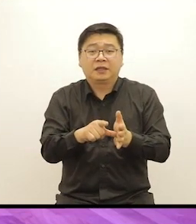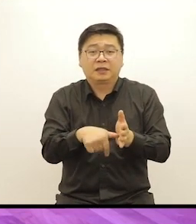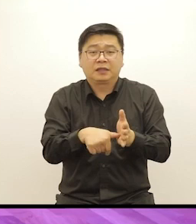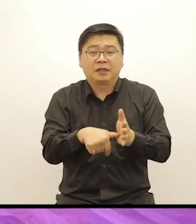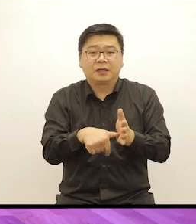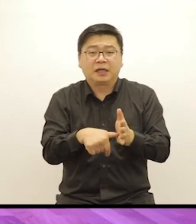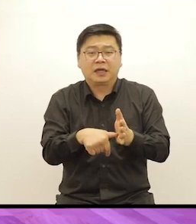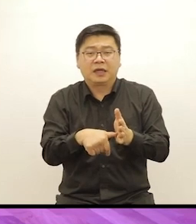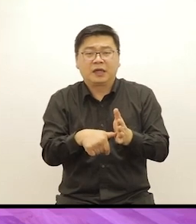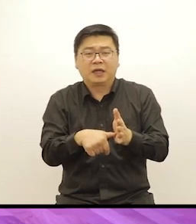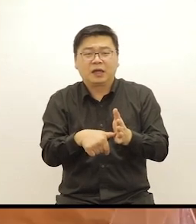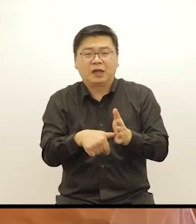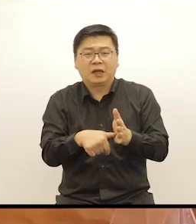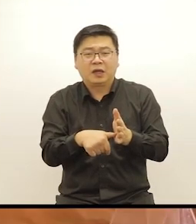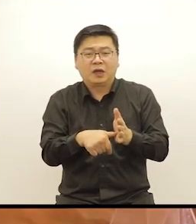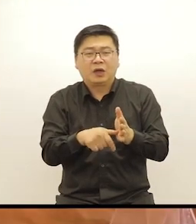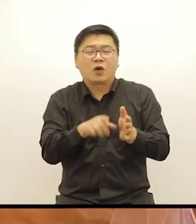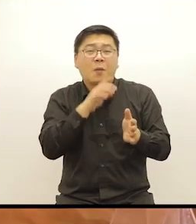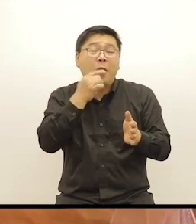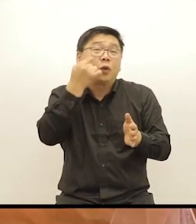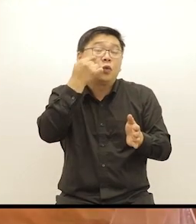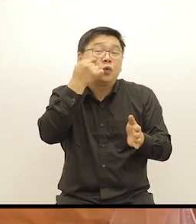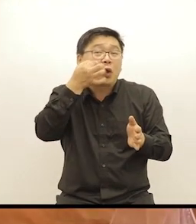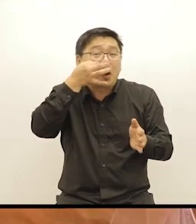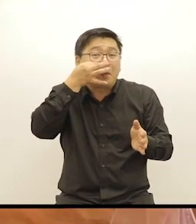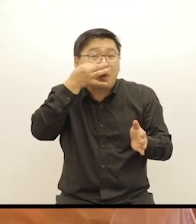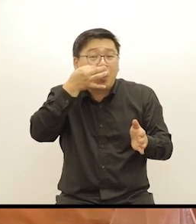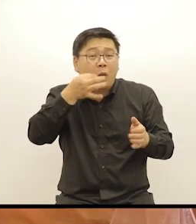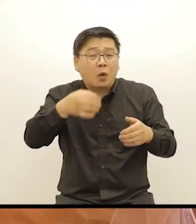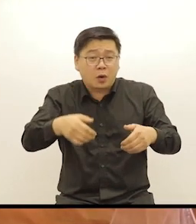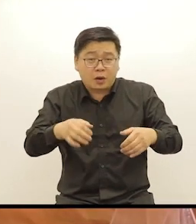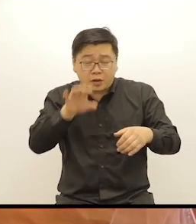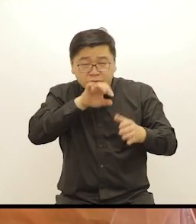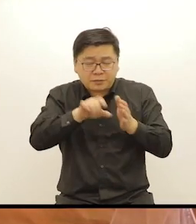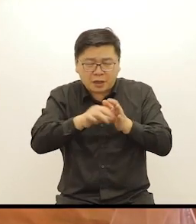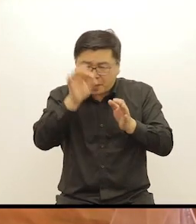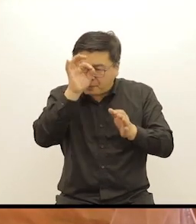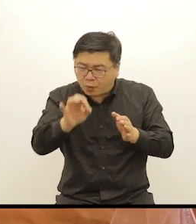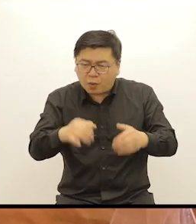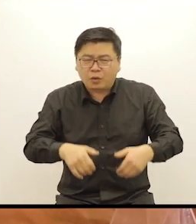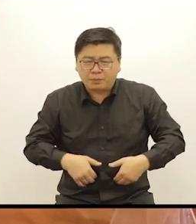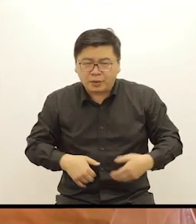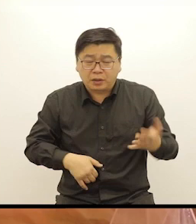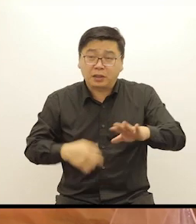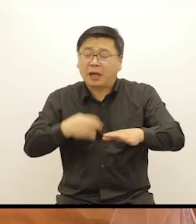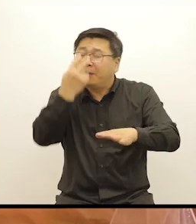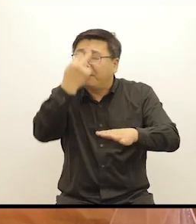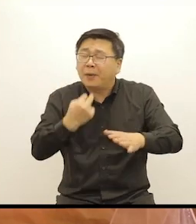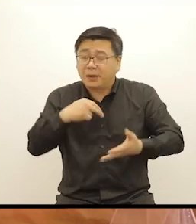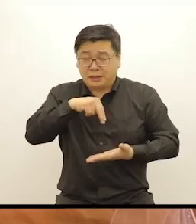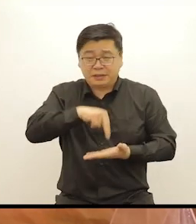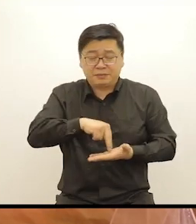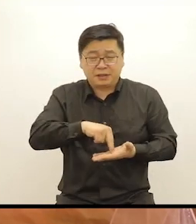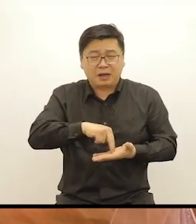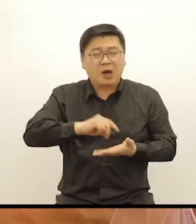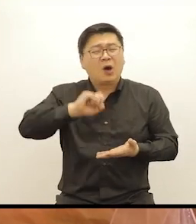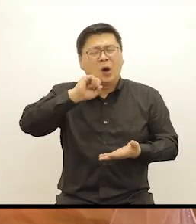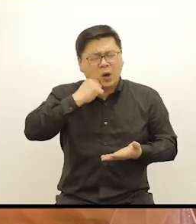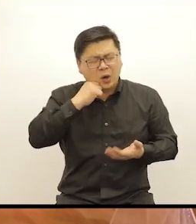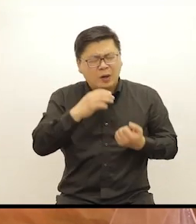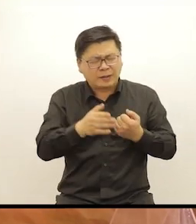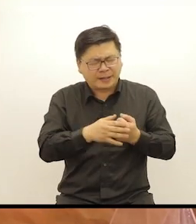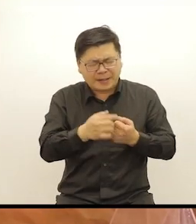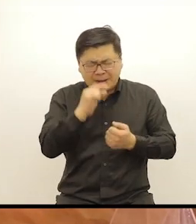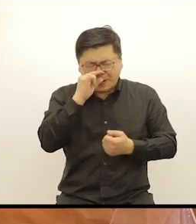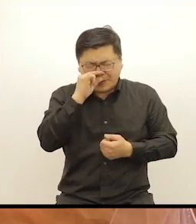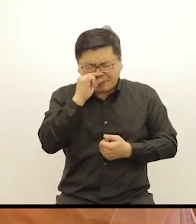굉장히 눈의 도움이 많이 필요하거든요. 네. 연습 과정에서 그거를 제가 못하니까 굉장히 섬세한 표현은 내가